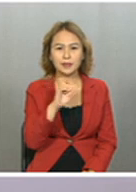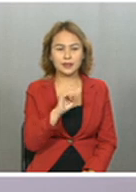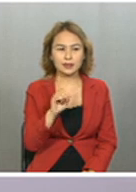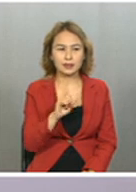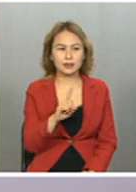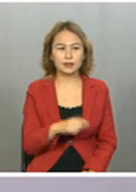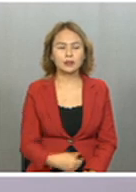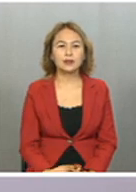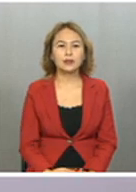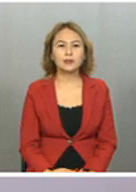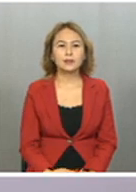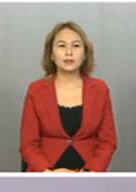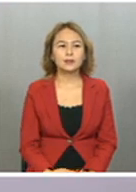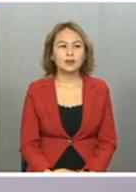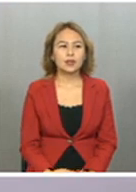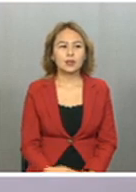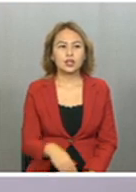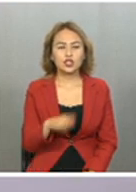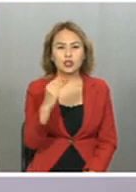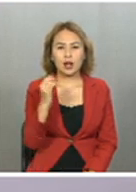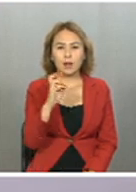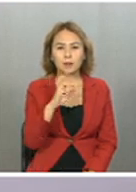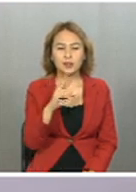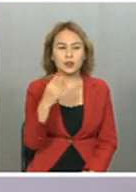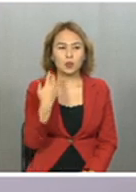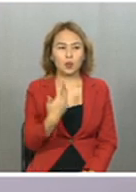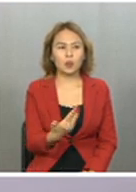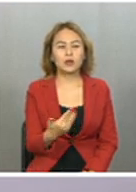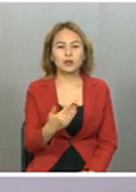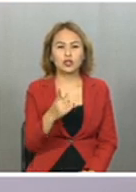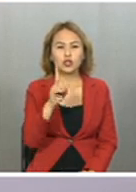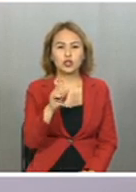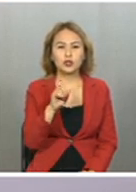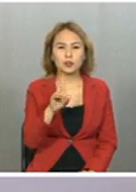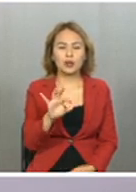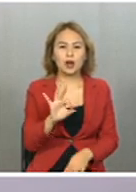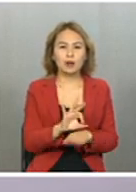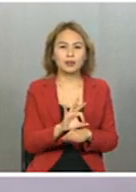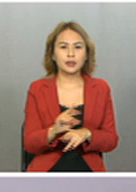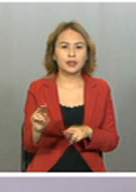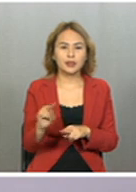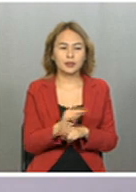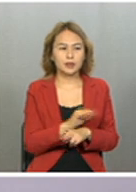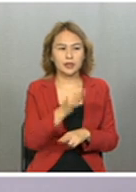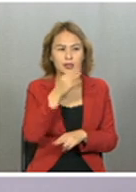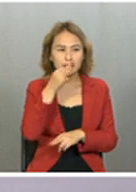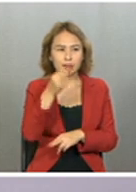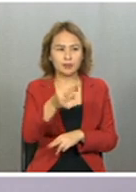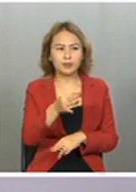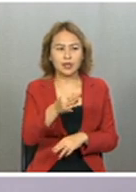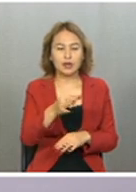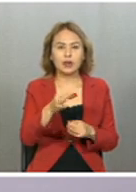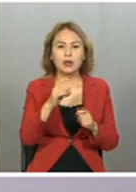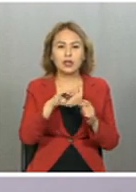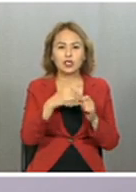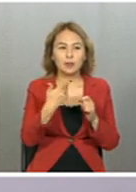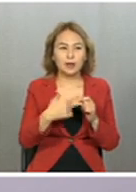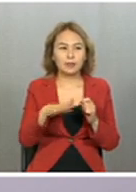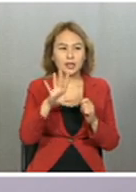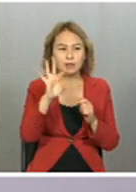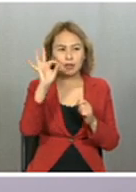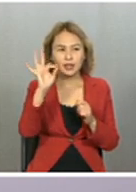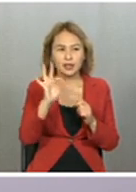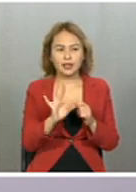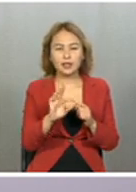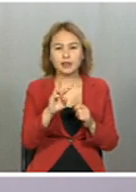өсімдік екен. Жалбызды халық 101 ауруға ем деседі. Жалбыздың жапырағында